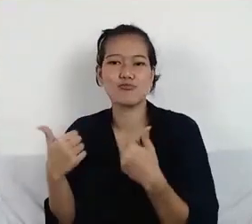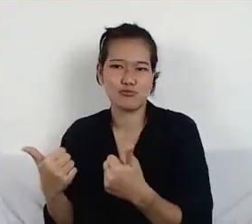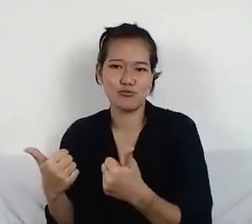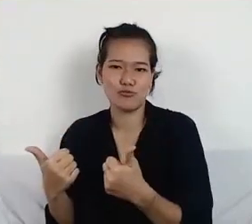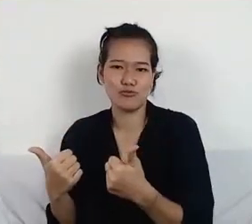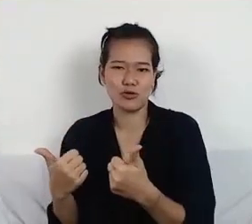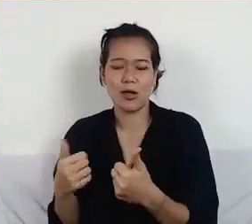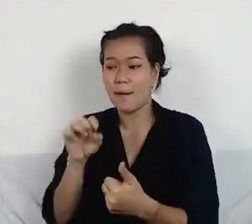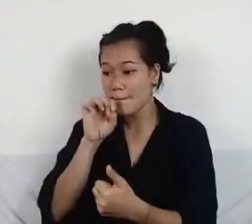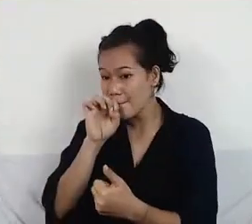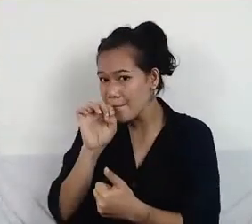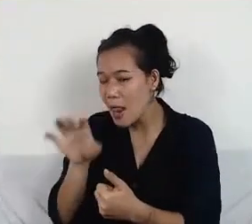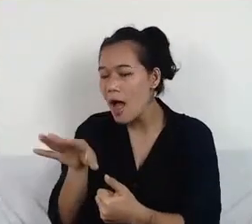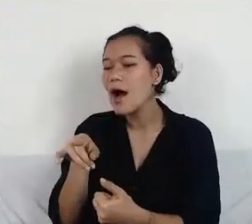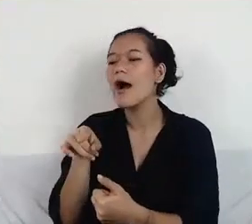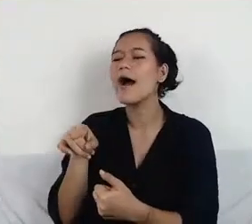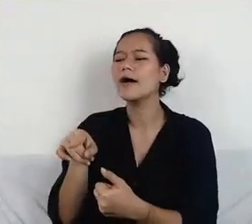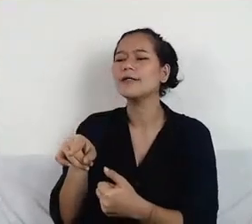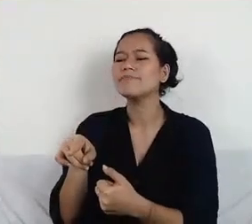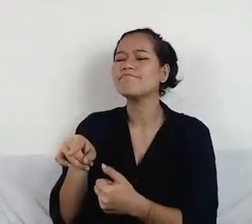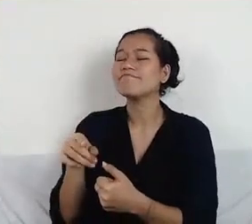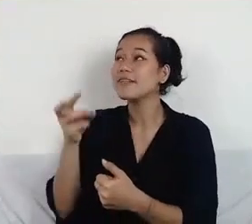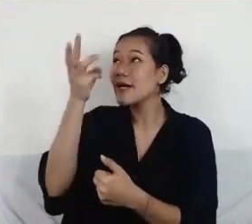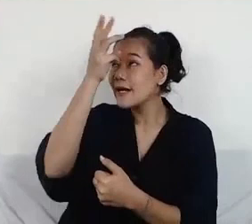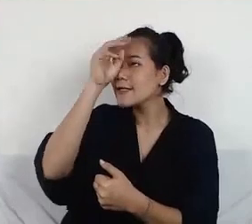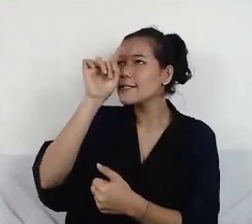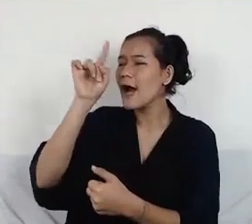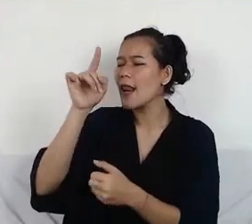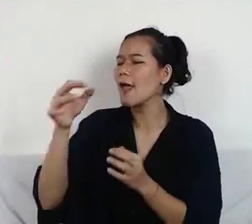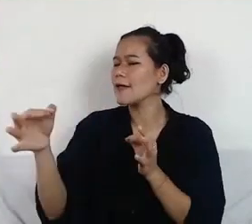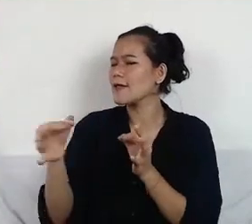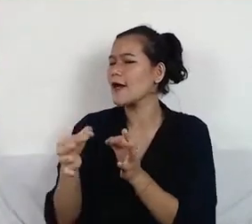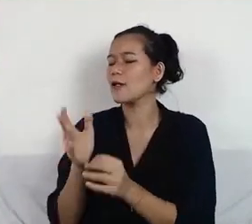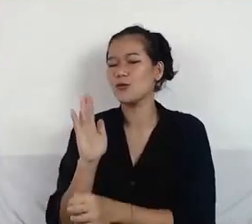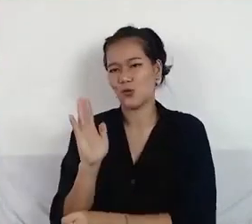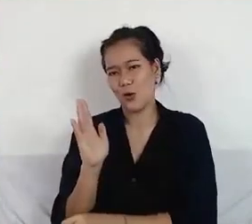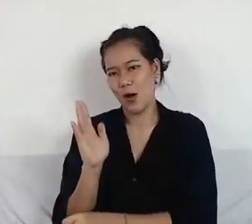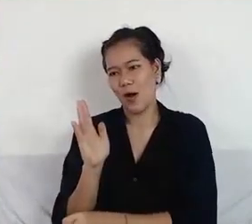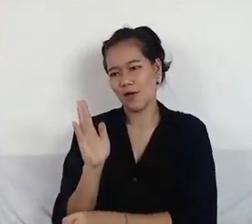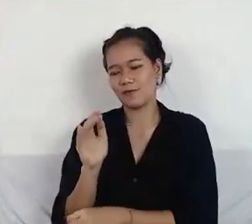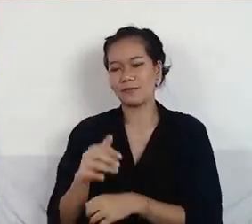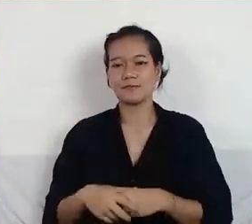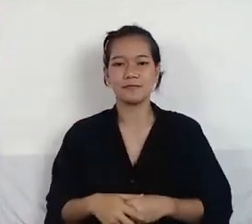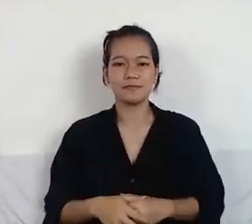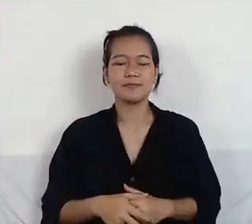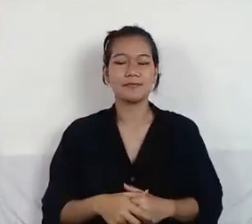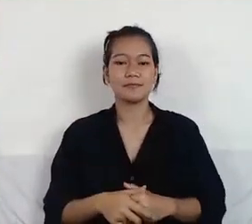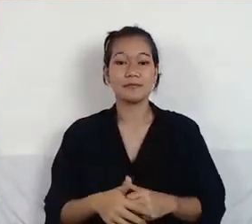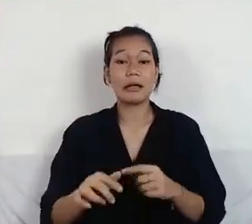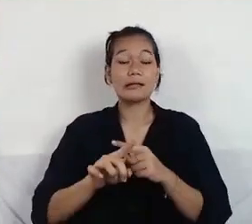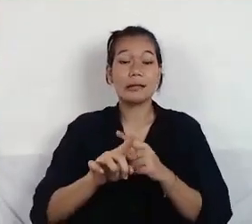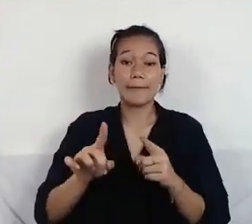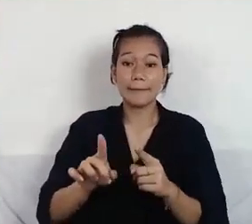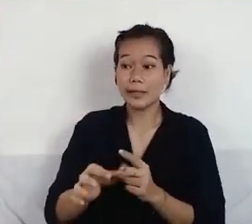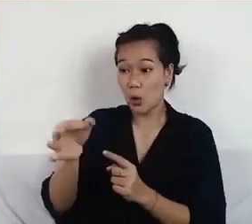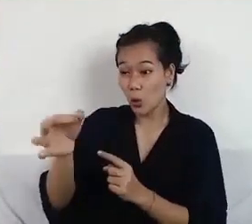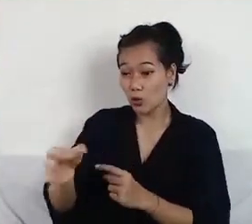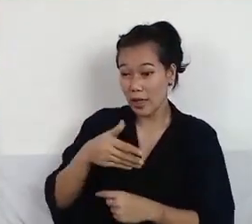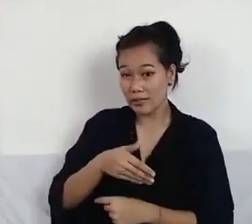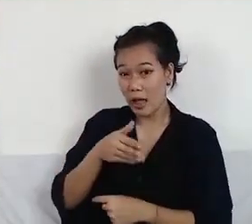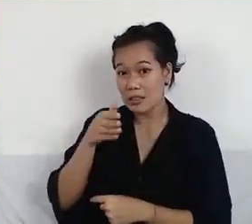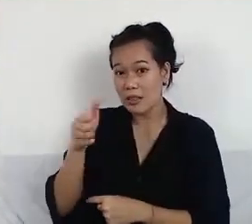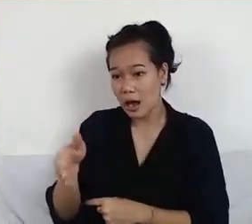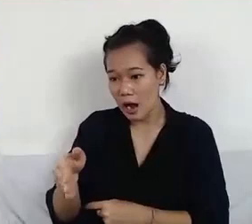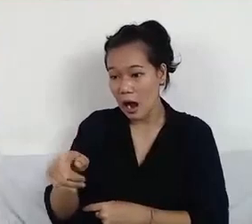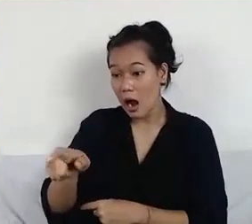dan katakanlah kepada mereka, kerajaan Allah sudah dekat padamu. Tetapi jikalau kamu masuk ke